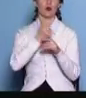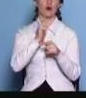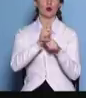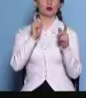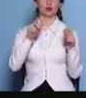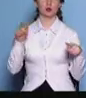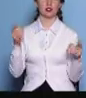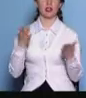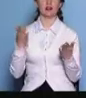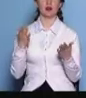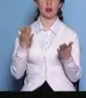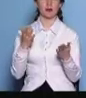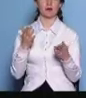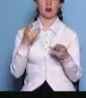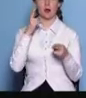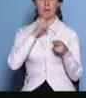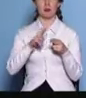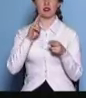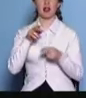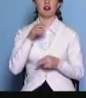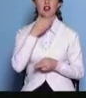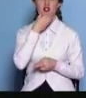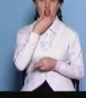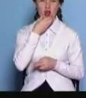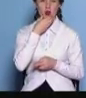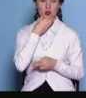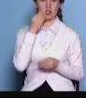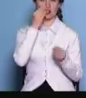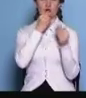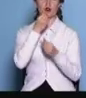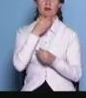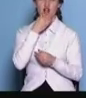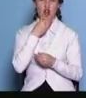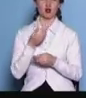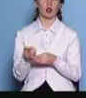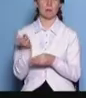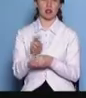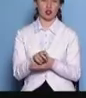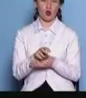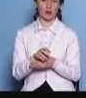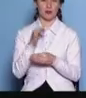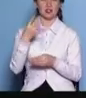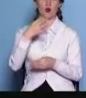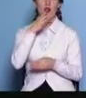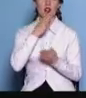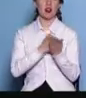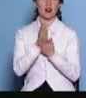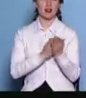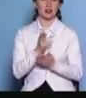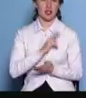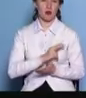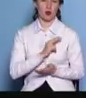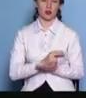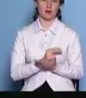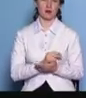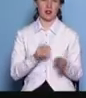который потерял челюсть. Он с искусственной челюстью пришел в органы внутренних дел, отслужил еще 40 лет.